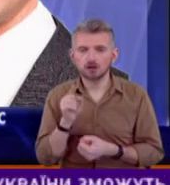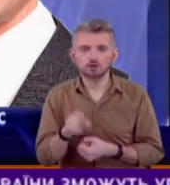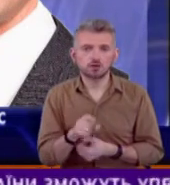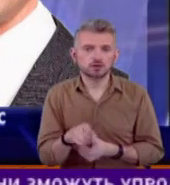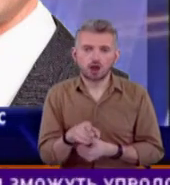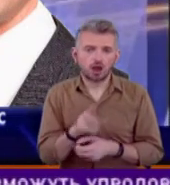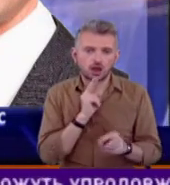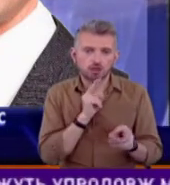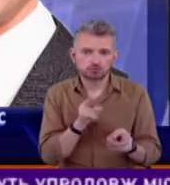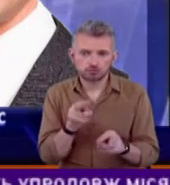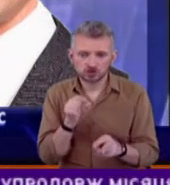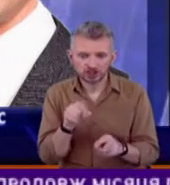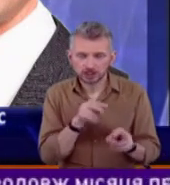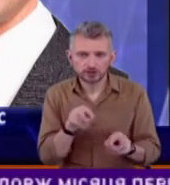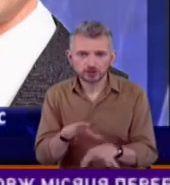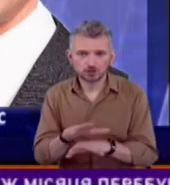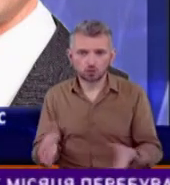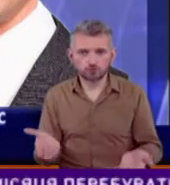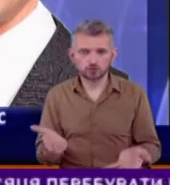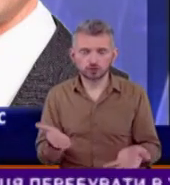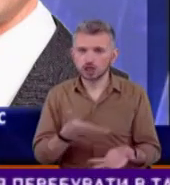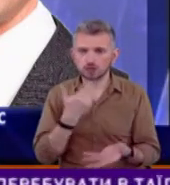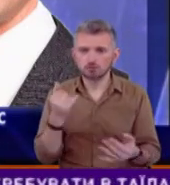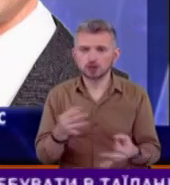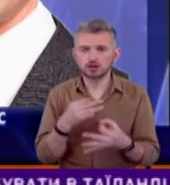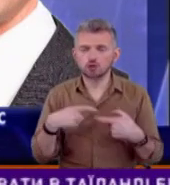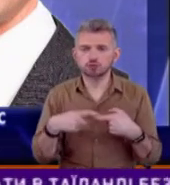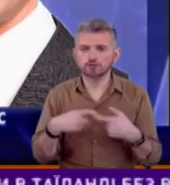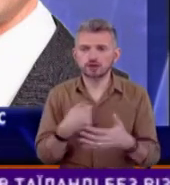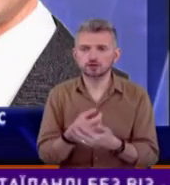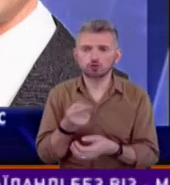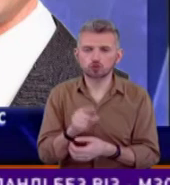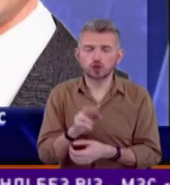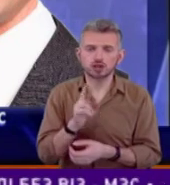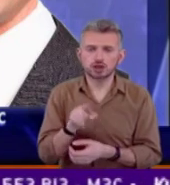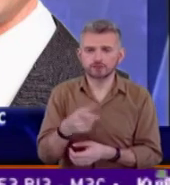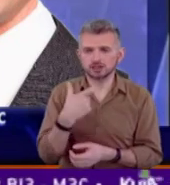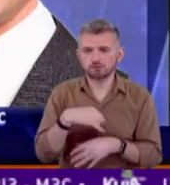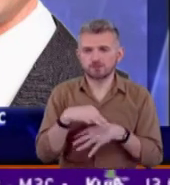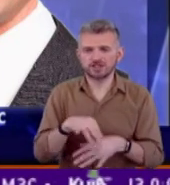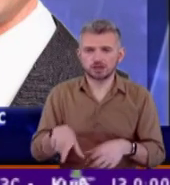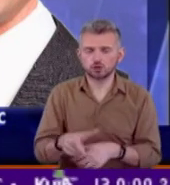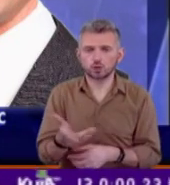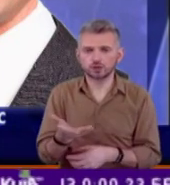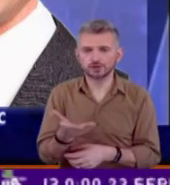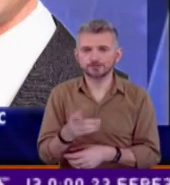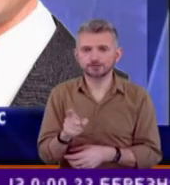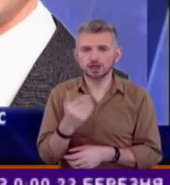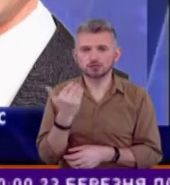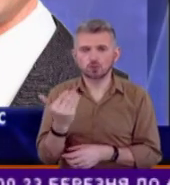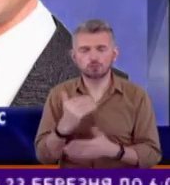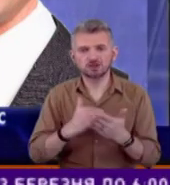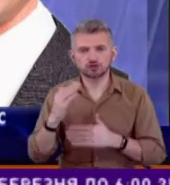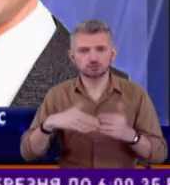не відсвятковується. І нема ніякої прив'язки до того, як він себе веде на дорозі, з його